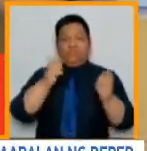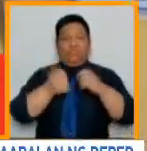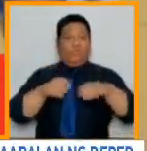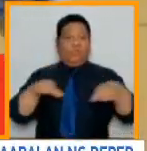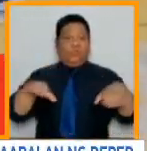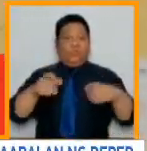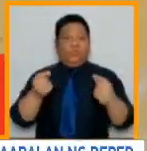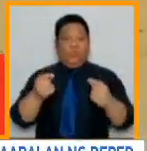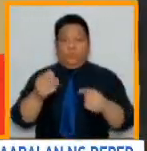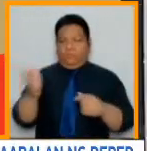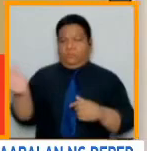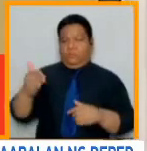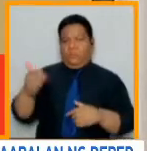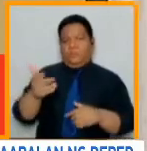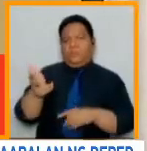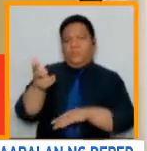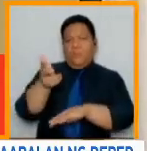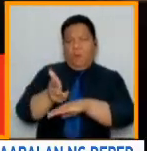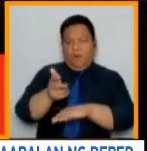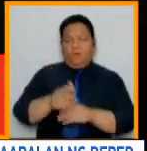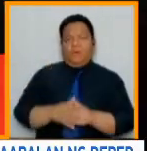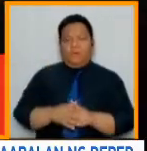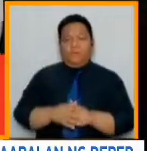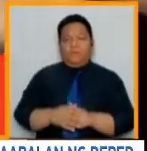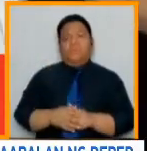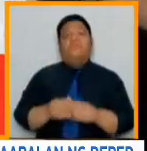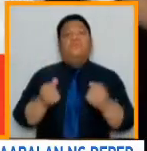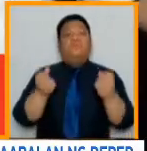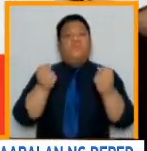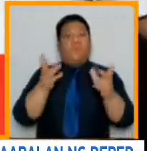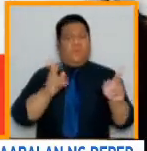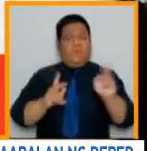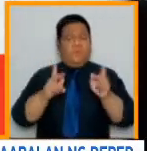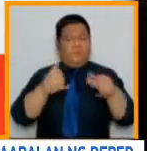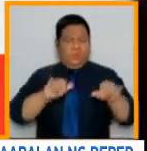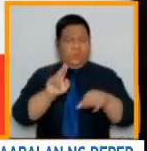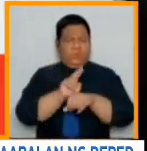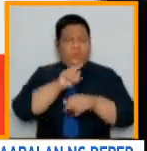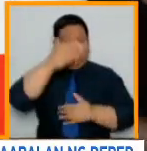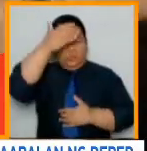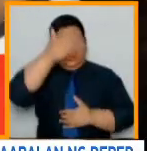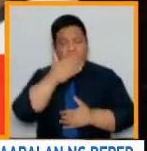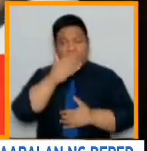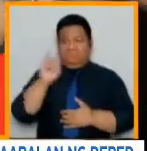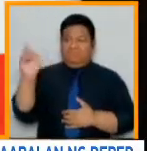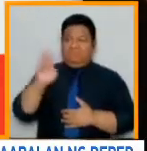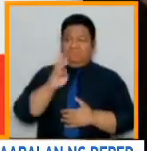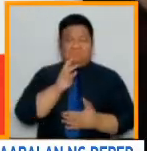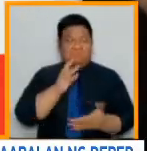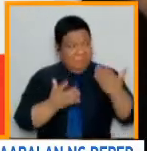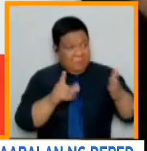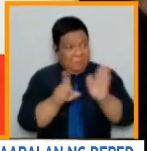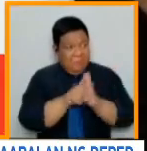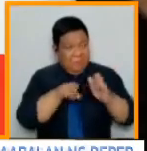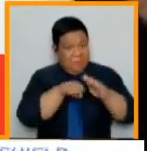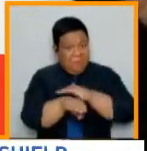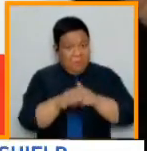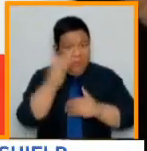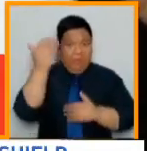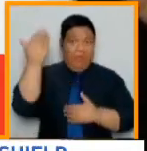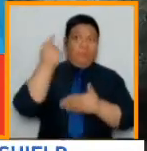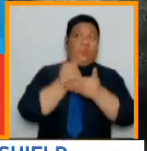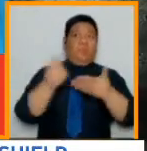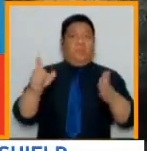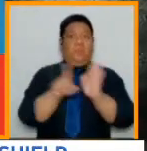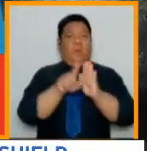ang nagsusuot ng face shield sa loob ng simbahan. Baka hindi kami papasukin eh. Nung kasi sa linggo hindi kami pinapasok eh. Kanya ka naka-face shield